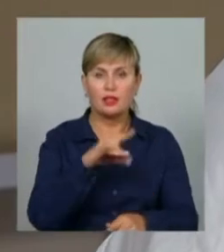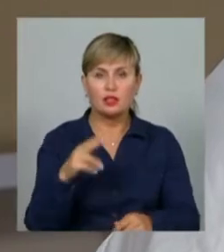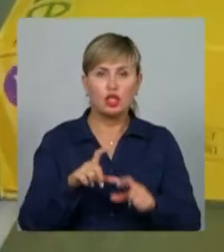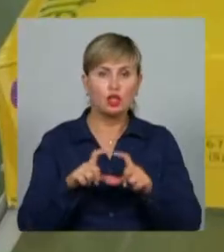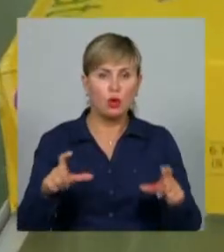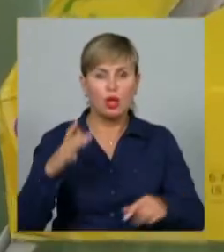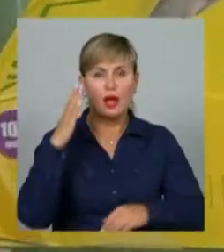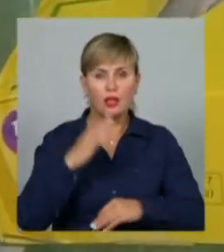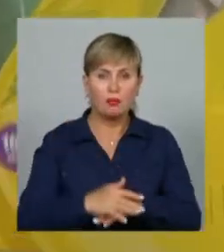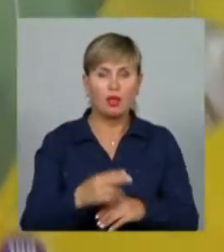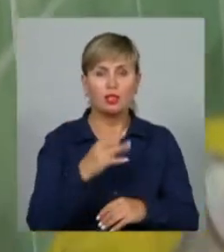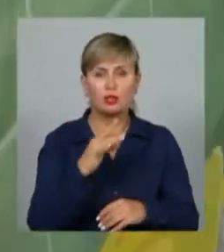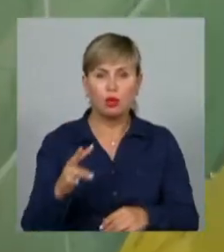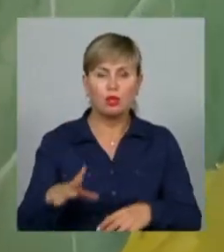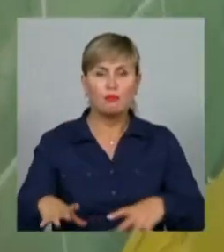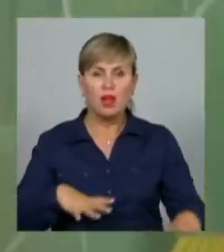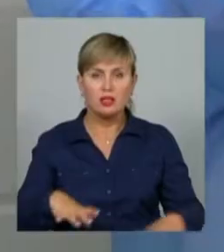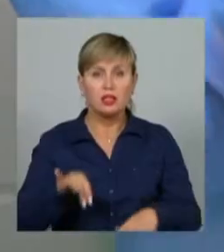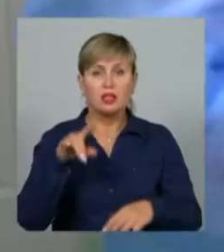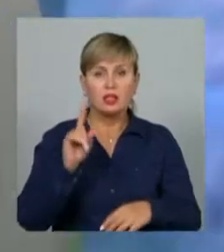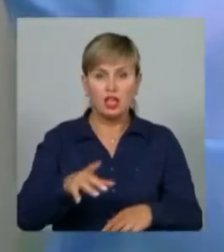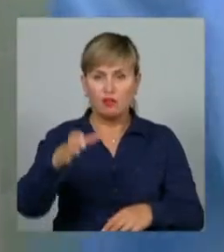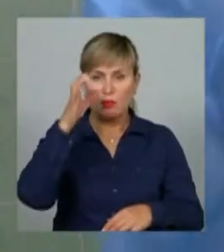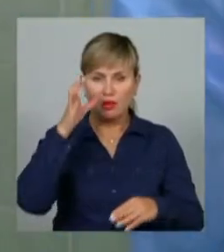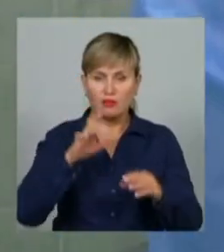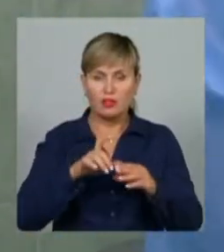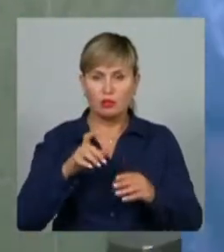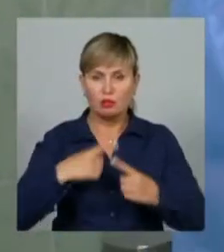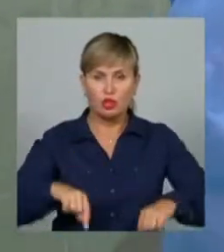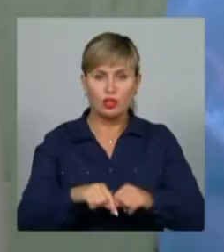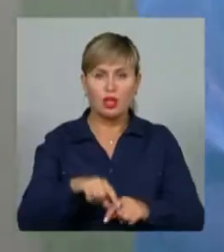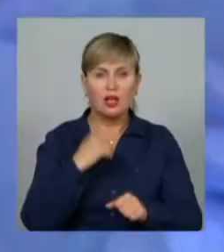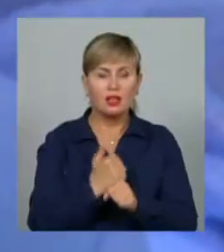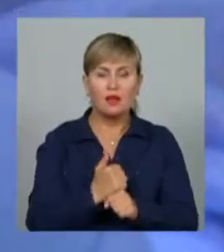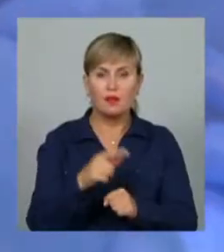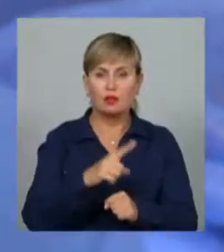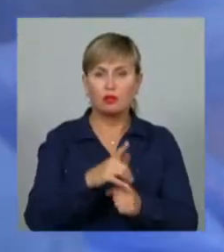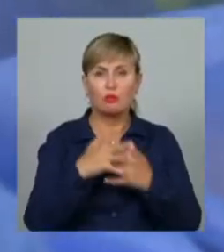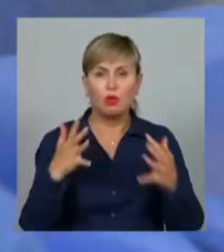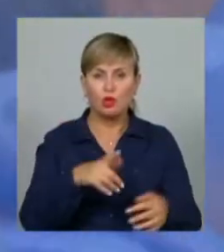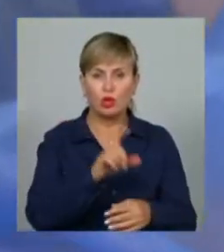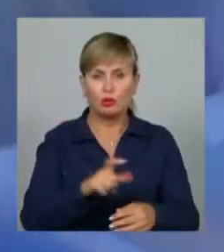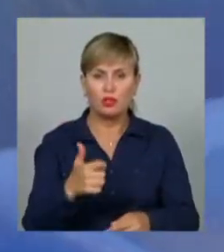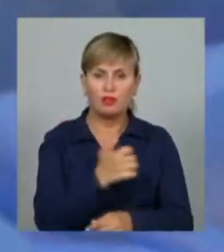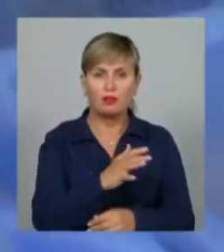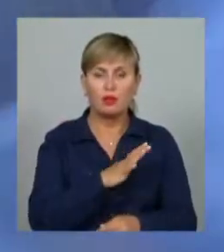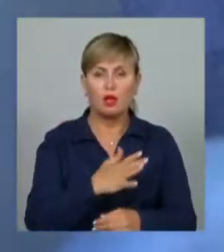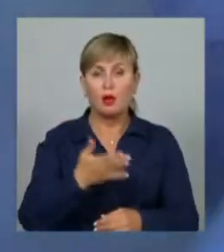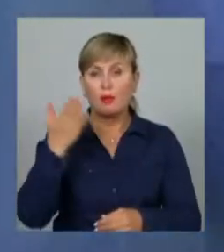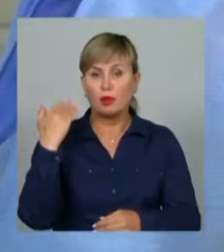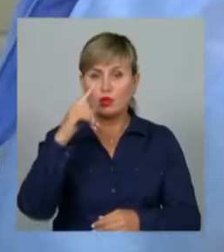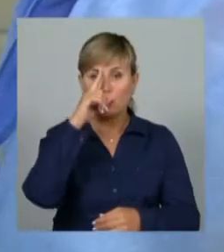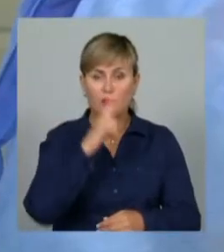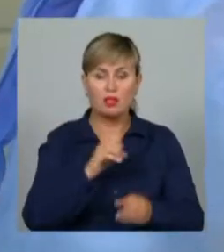школах, акиматах, ЦОНах, базарах и даже в образовательных учреждениях. Главная задача – охватить вакцинацией как можно больше людей. В прошлом месяце